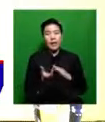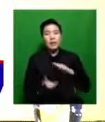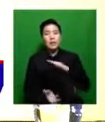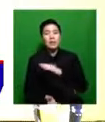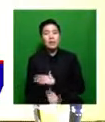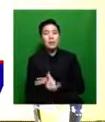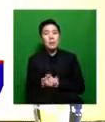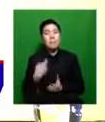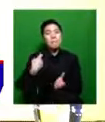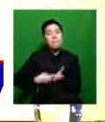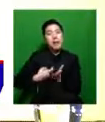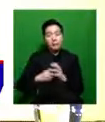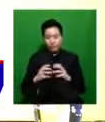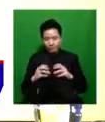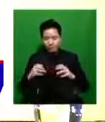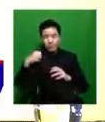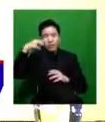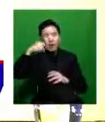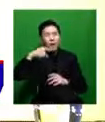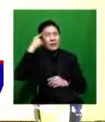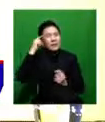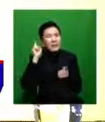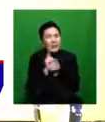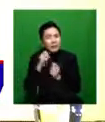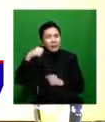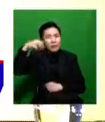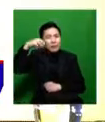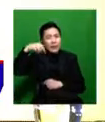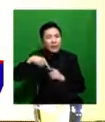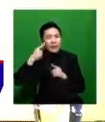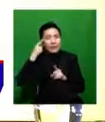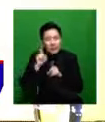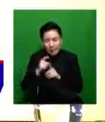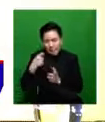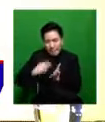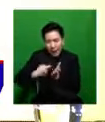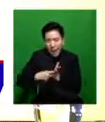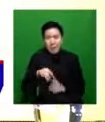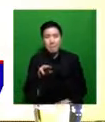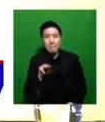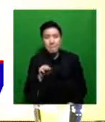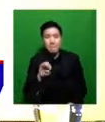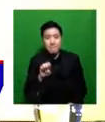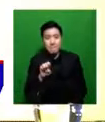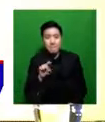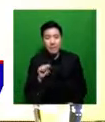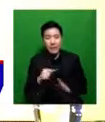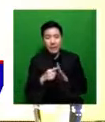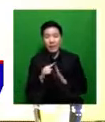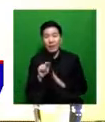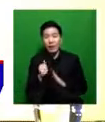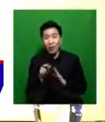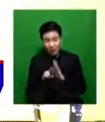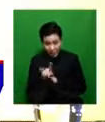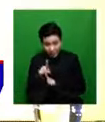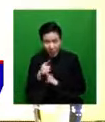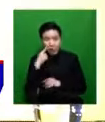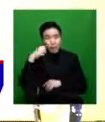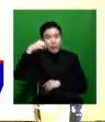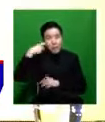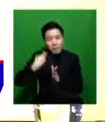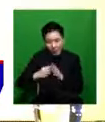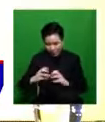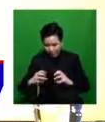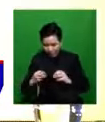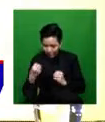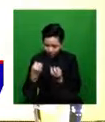กันการใช้ไฟฟ้าที่ชาวบ้านอาจจะคุ้นๆว่าเป็นการคืนเงินค่าประกันมิเตอร์ไฟแต่จริงชื่อเป็นทางการมันคือเงินประกันการใช้ไฟฟ้านะ